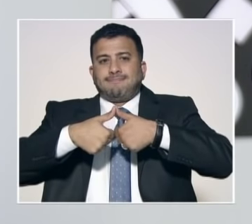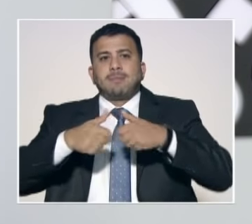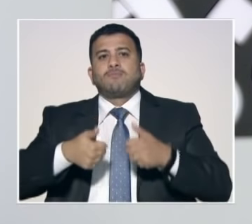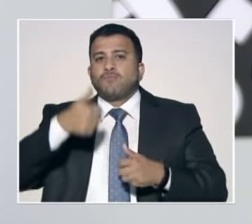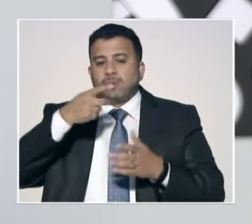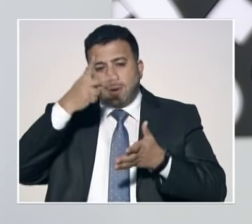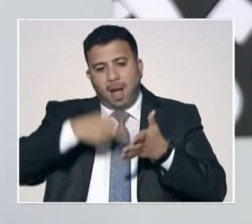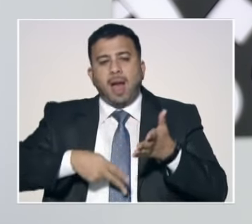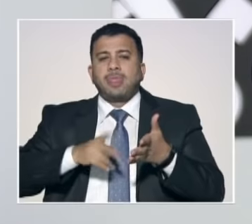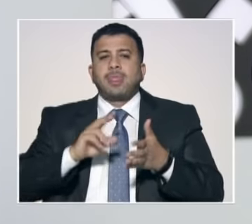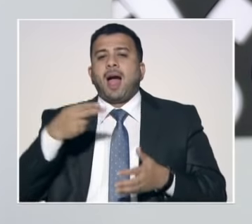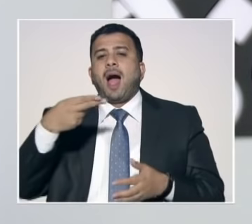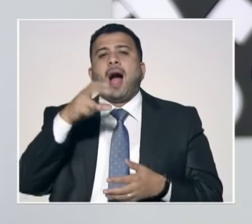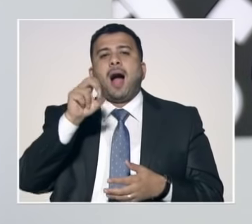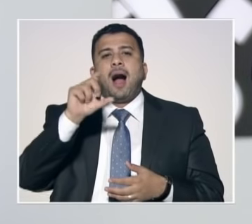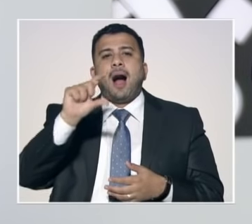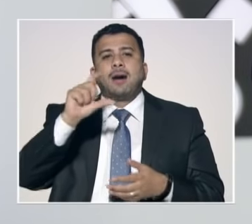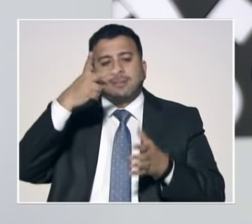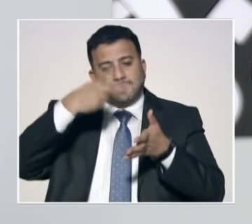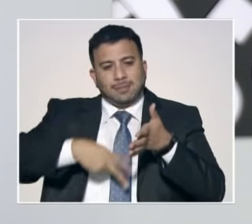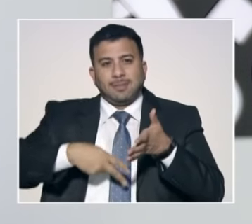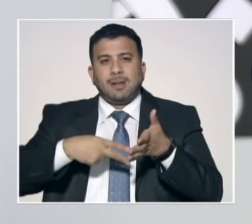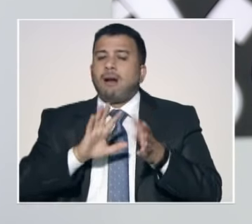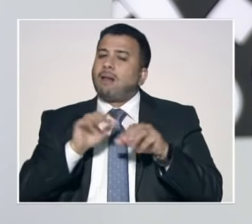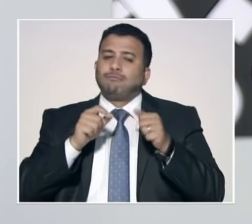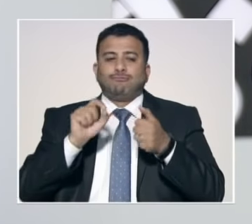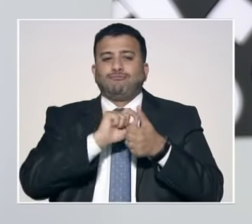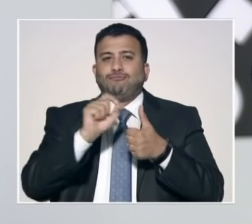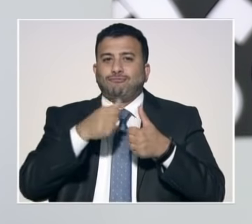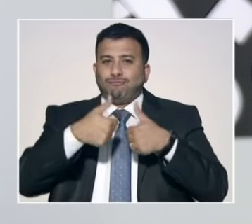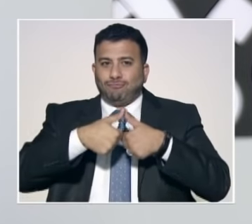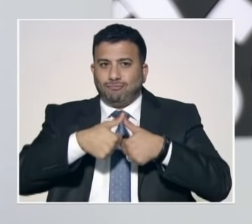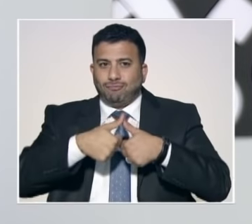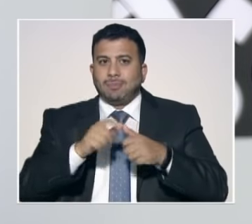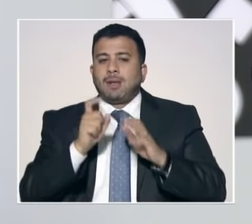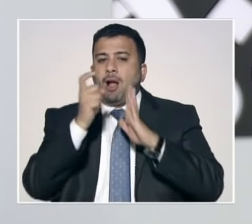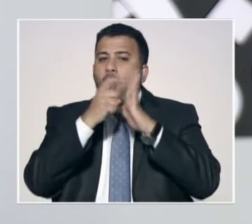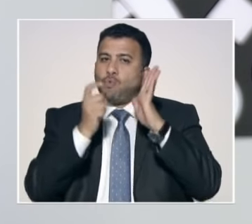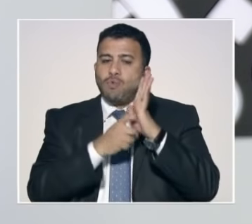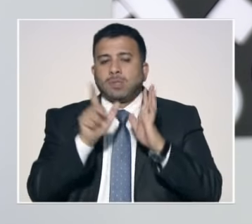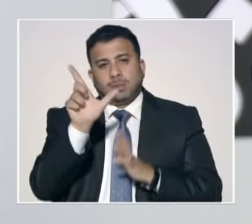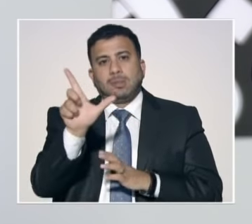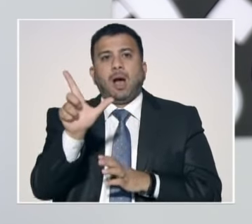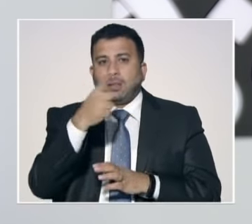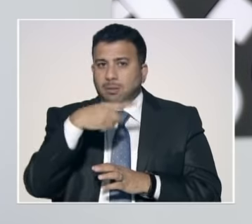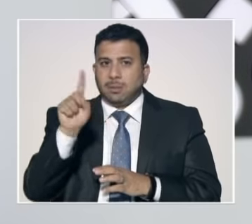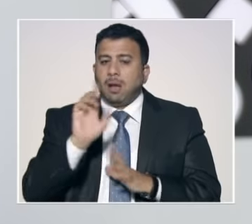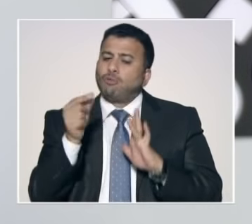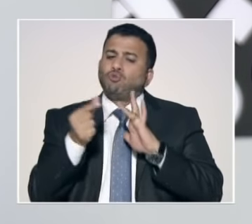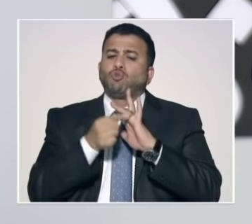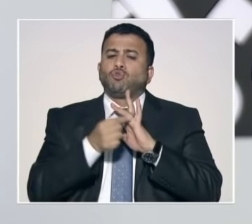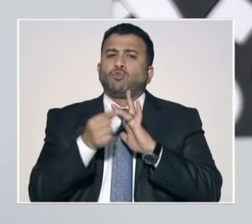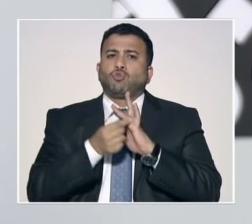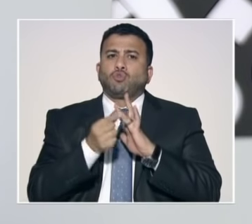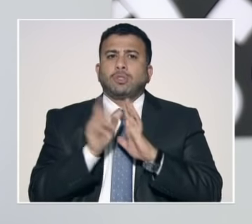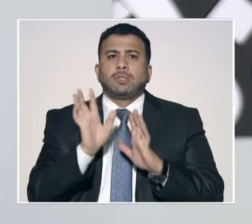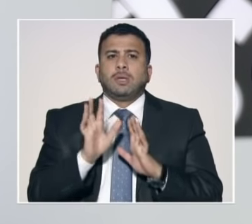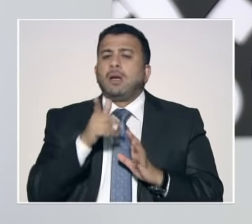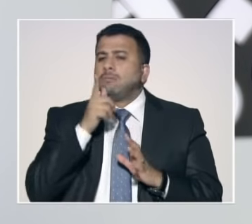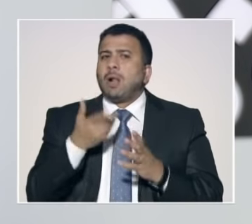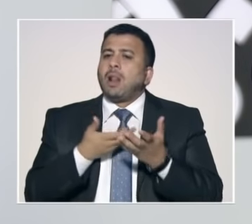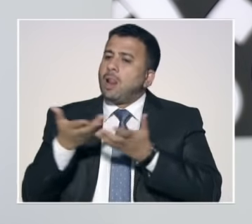تم خلاص، بدأت الآن الأحكام الشرعية تجري عليه، يعني الآن أصبحت زوجة له، يجوز له أن